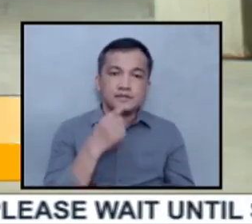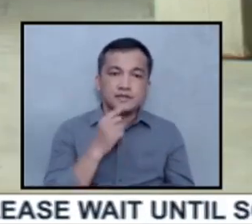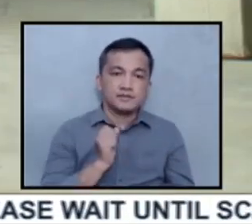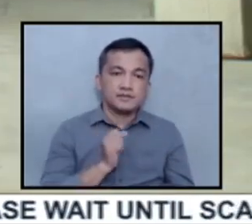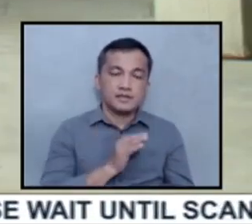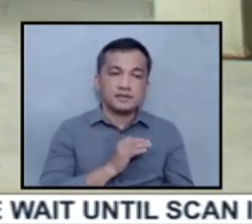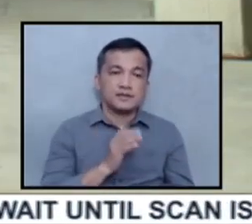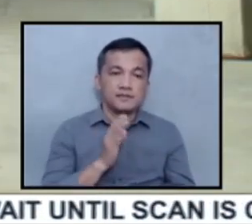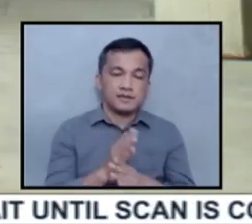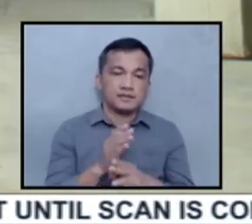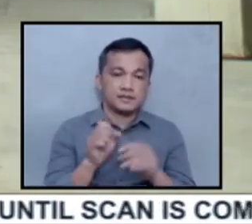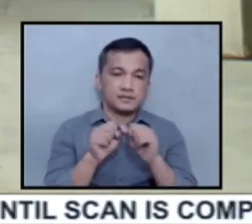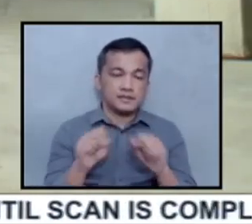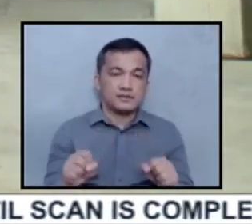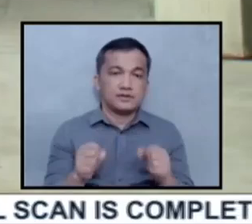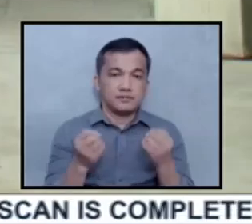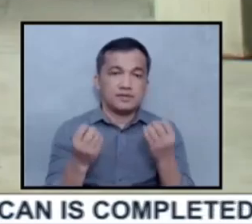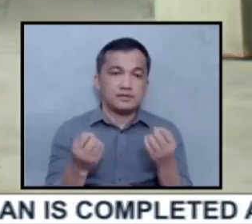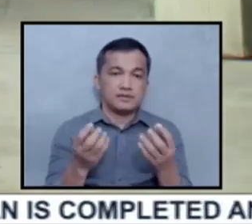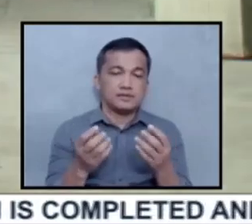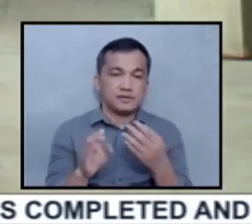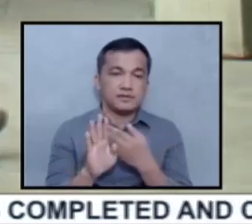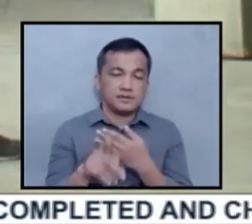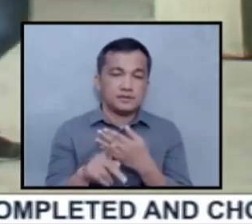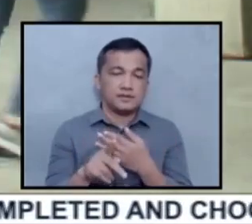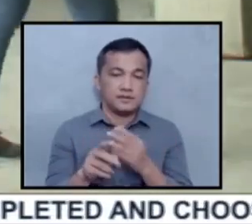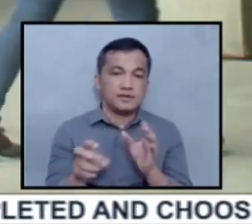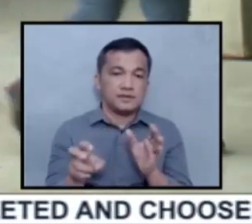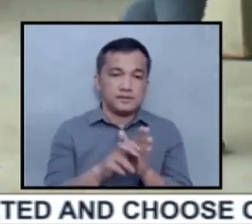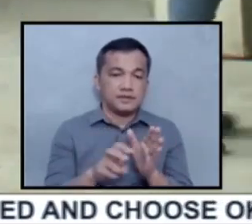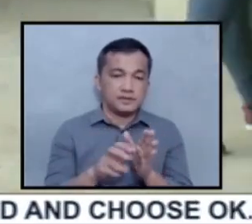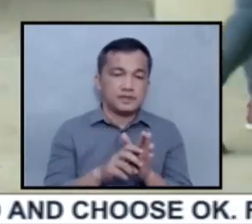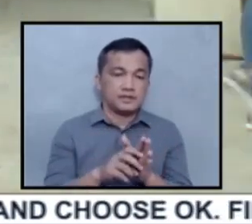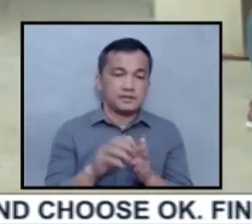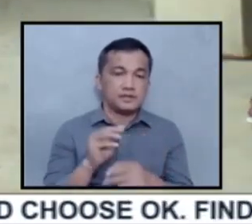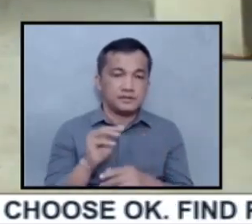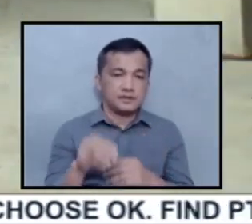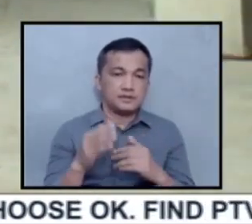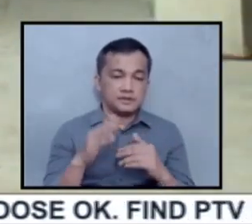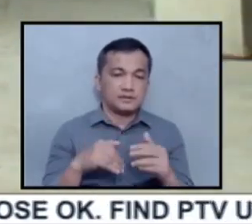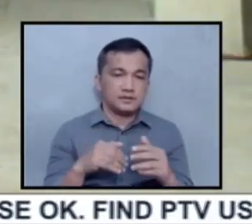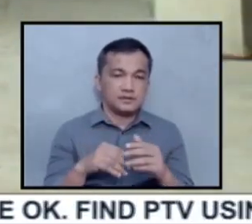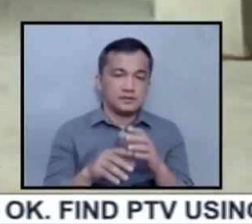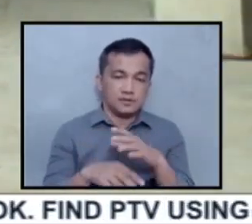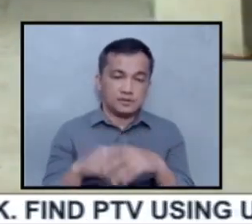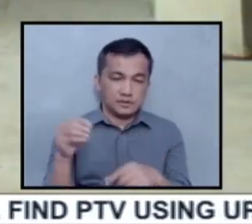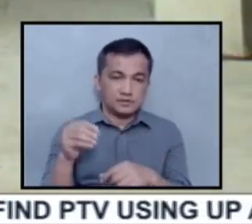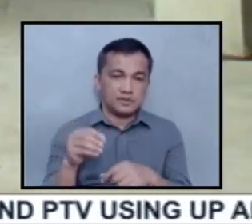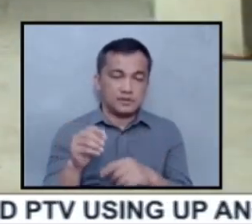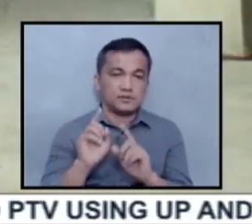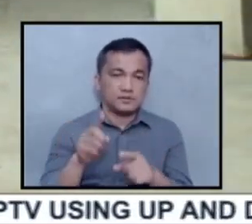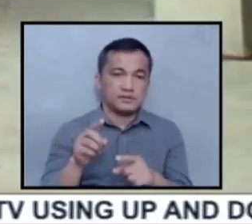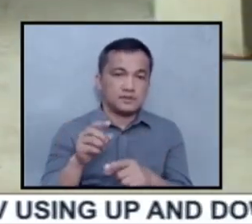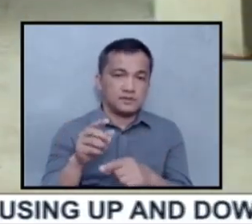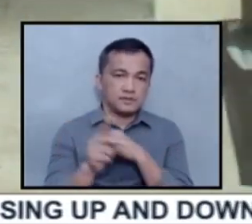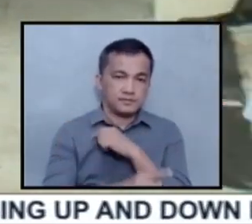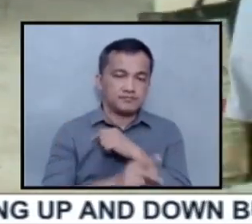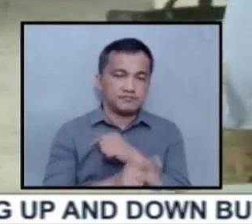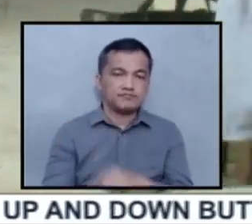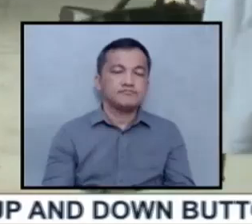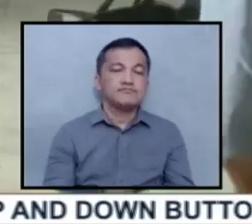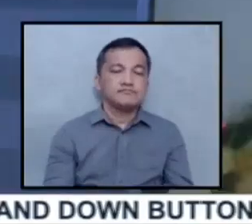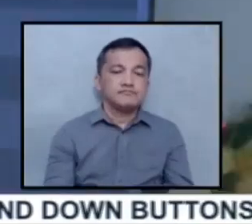station, mas marami na ang bumabalik na pasahero sa Metro Manila kaysa sa lumulumas o lumuluwas papuntang probinsya.